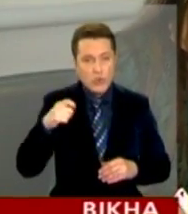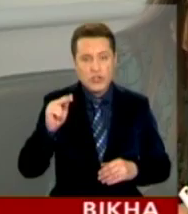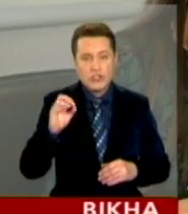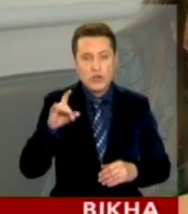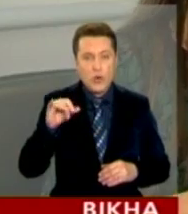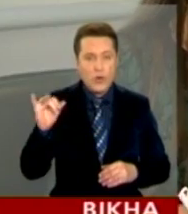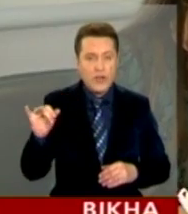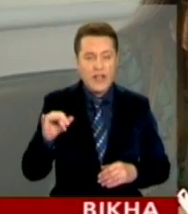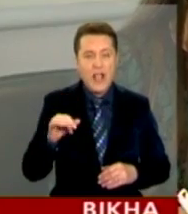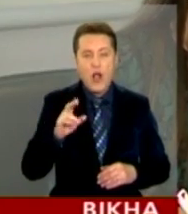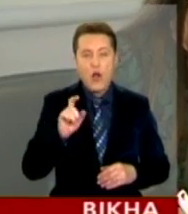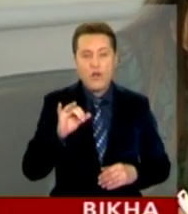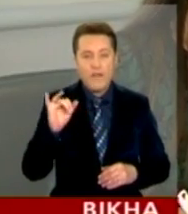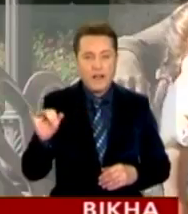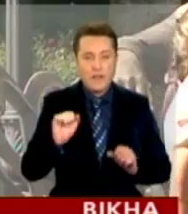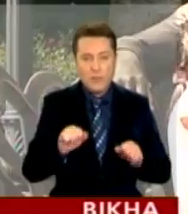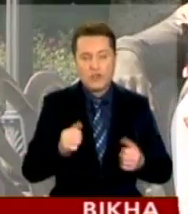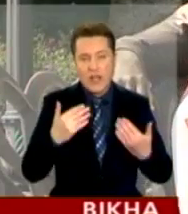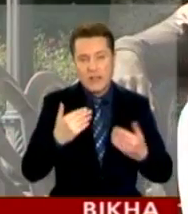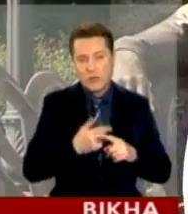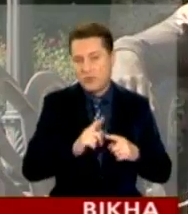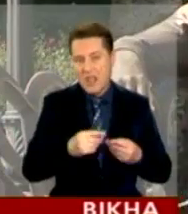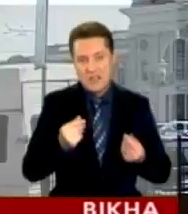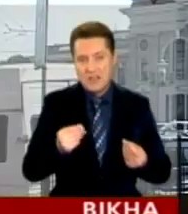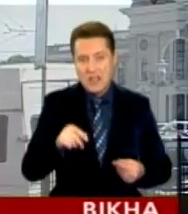Черногории, в Хорватии можно спокойно дать на эти деньги. Юлія